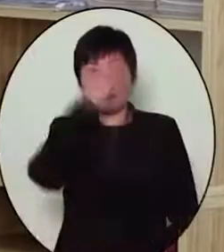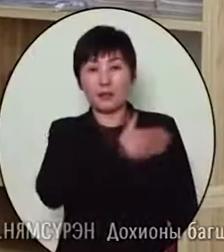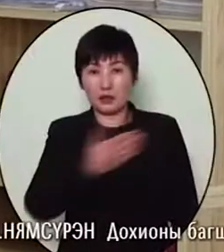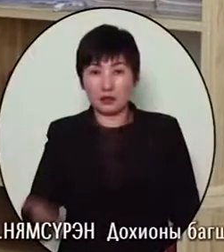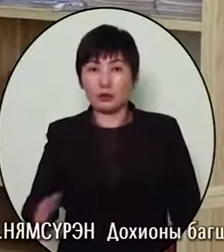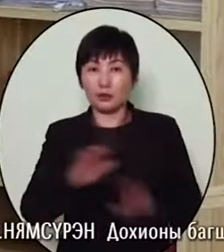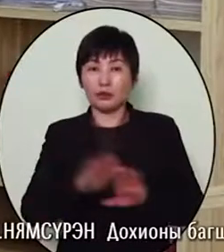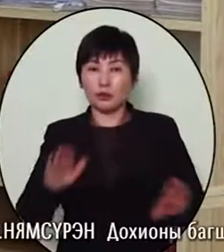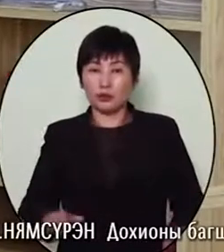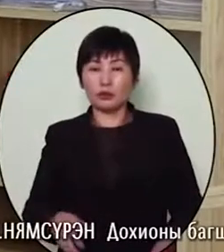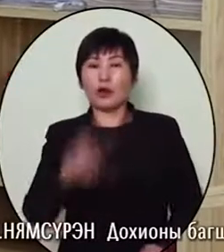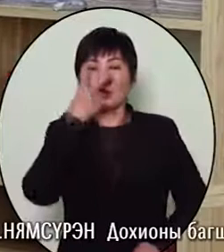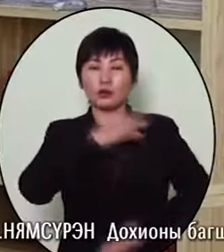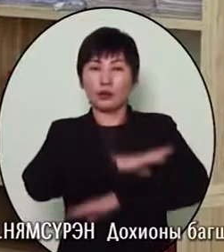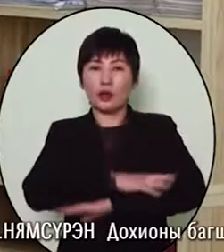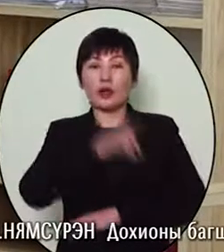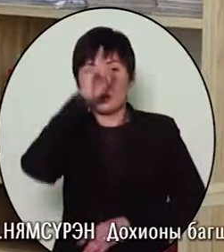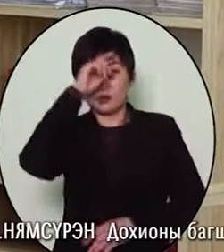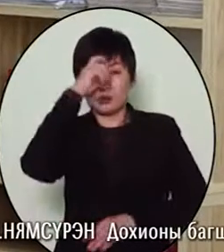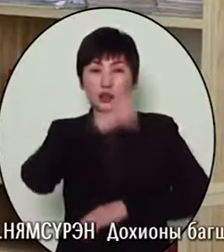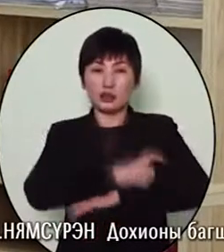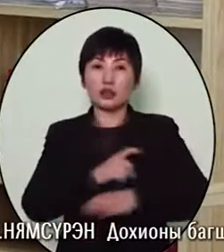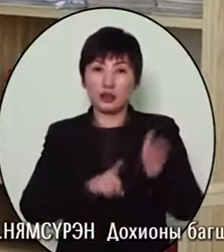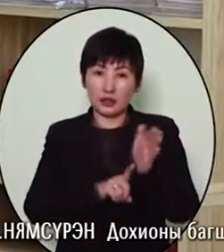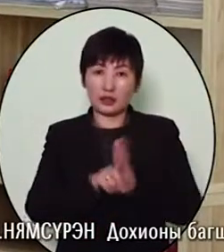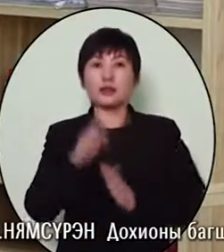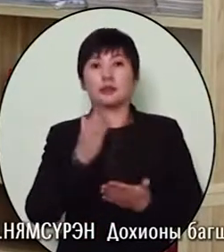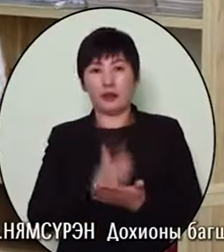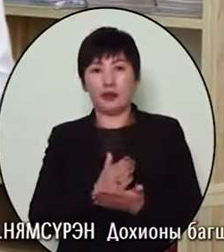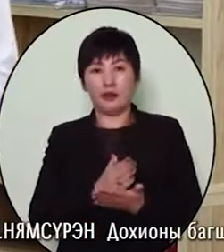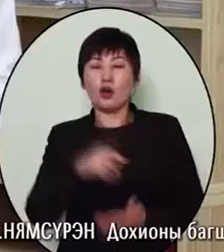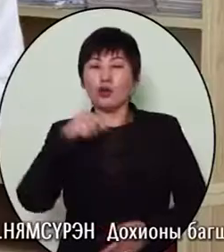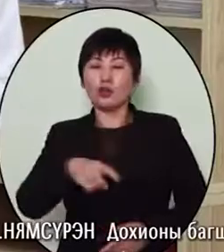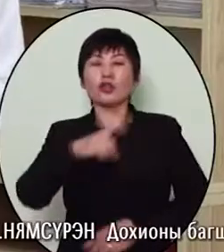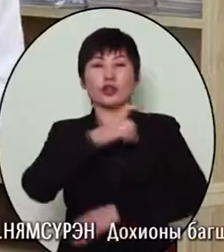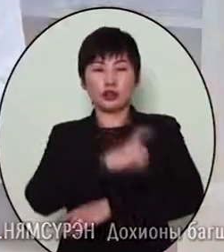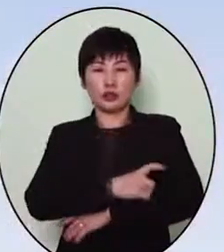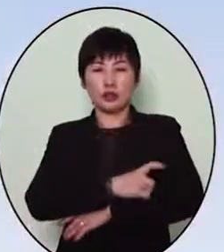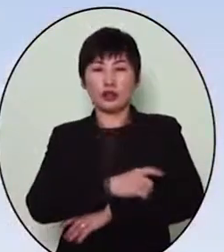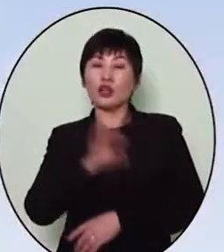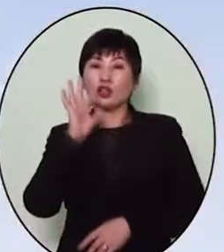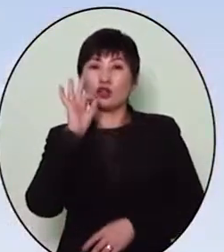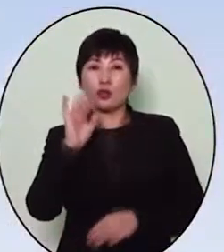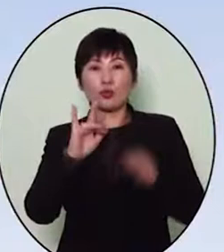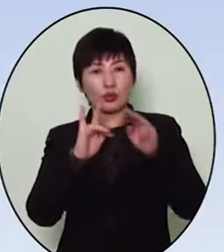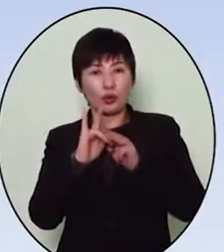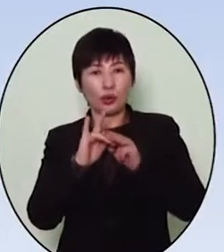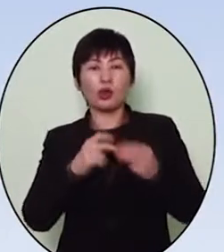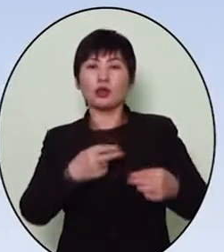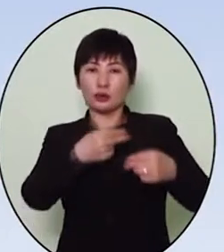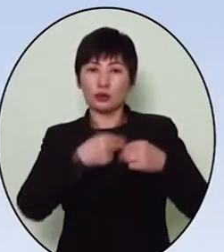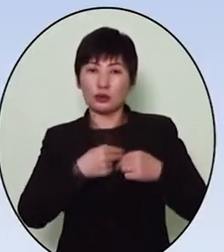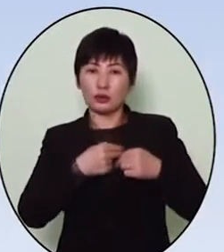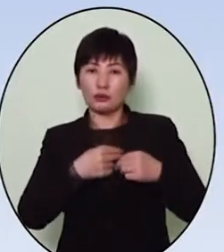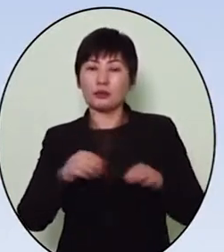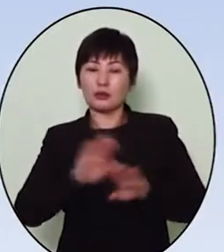Сайн байцгаана уу хүүхдүүдээ. 2 дугаар ангийн эрүүл мэндийн хичээл эхлэхэд бэлэн боллоо. Өнөөдрийн хичээлээр зүв суухын ач тусын